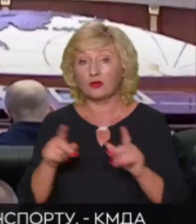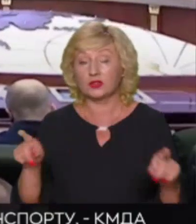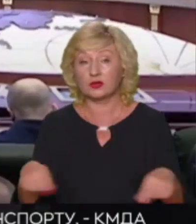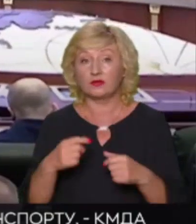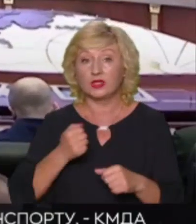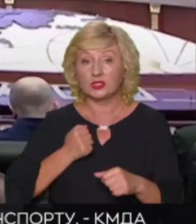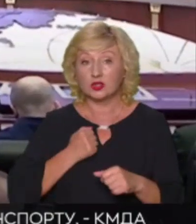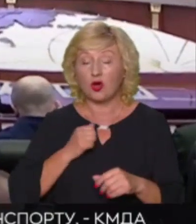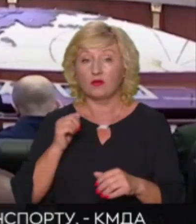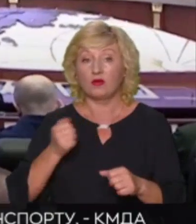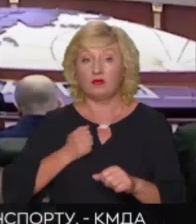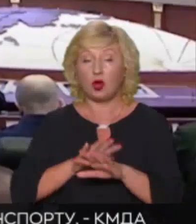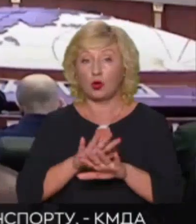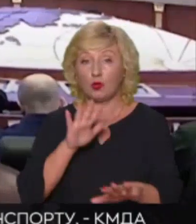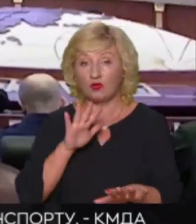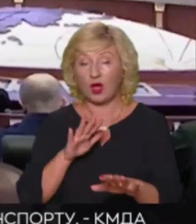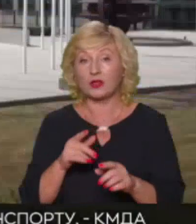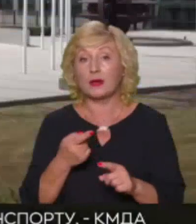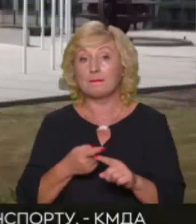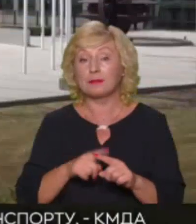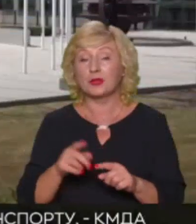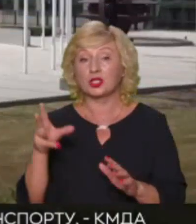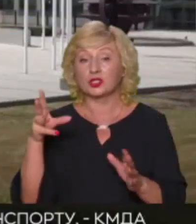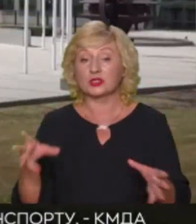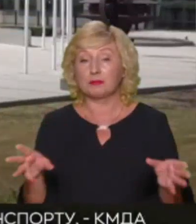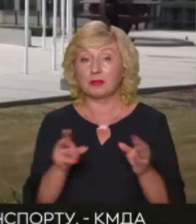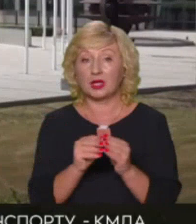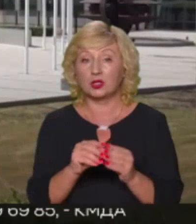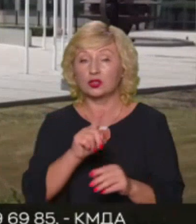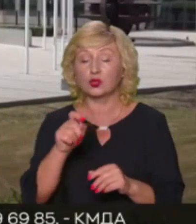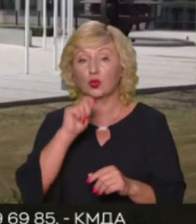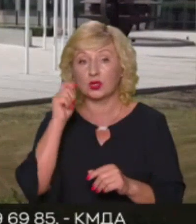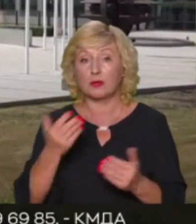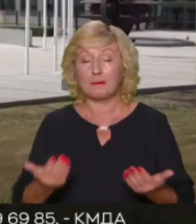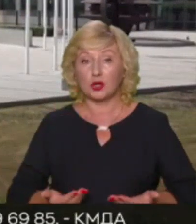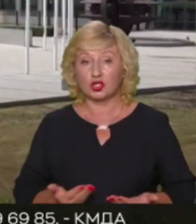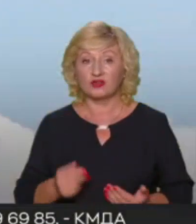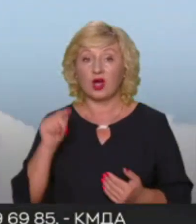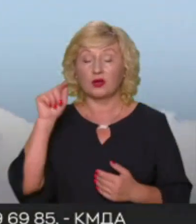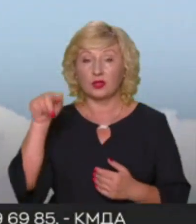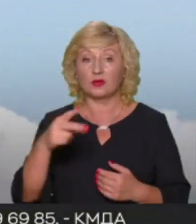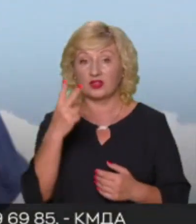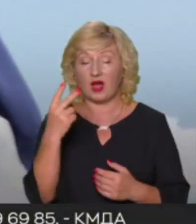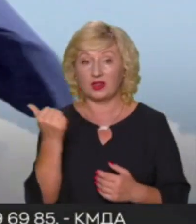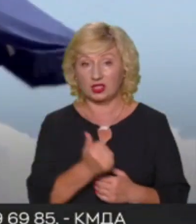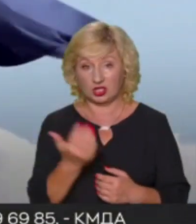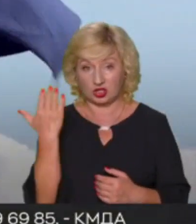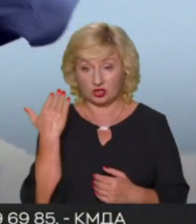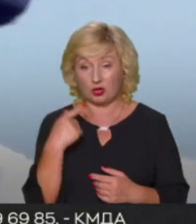військового формування для цього, причому спільно з українцями, які проживають там. Два тижні тому подібну